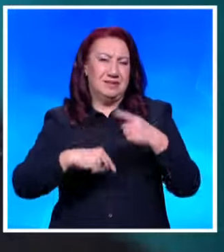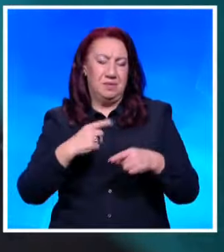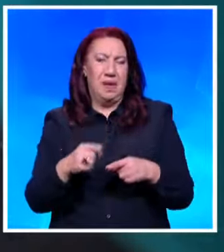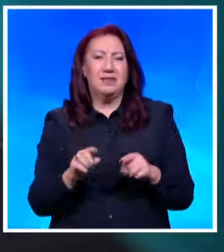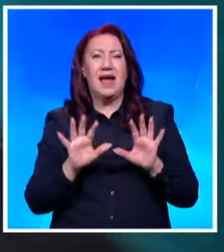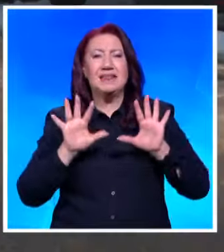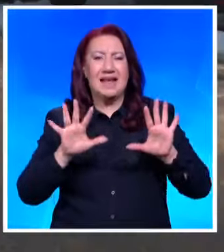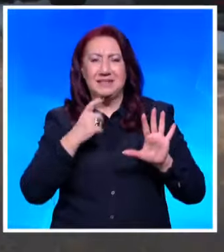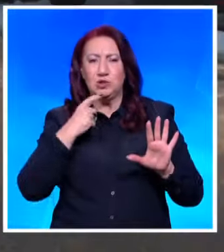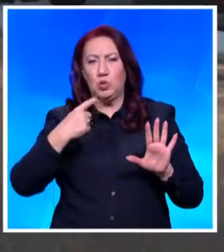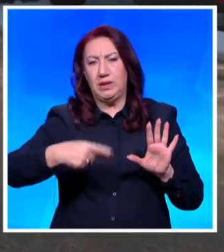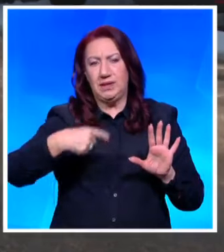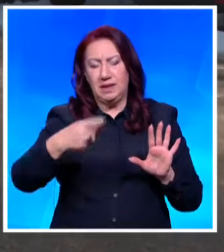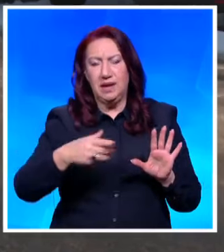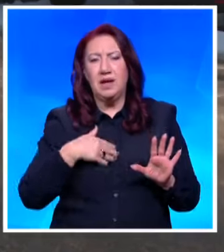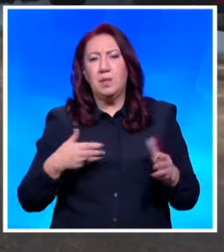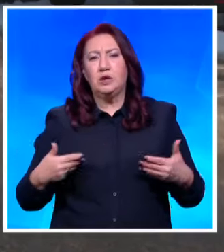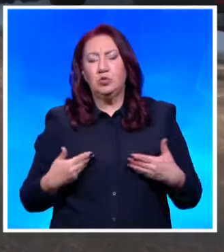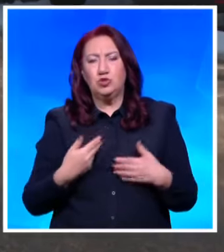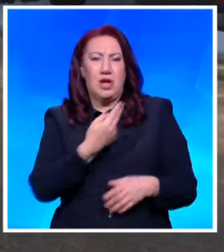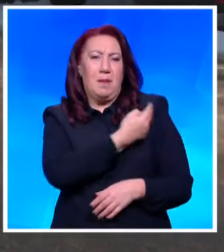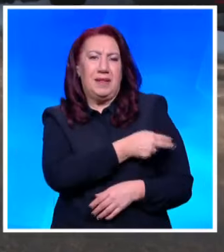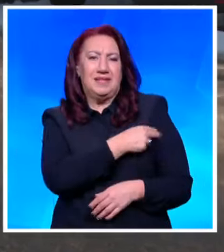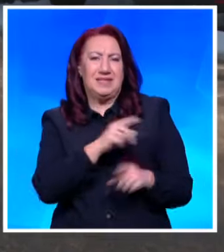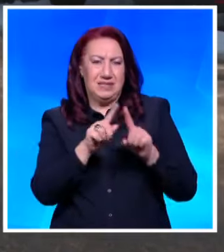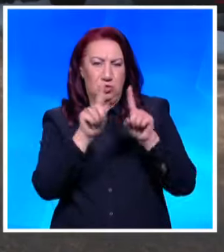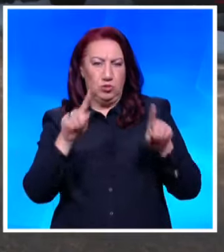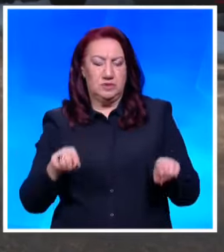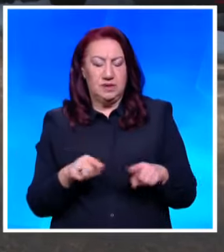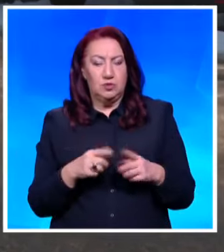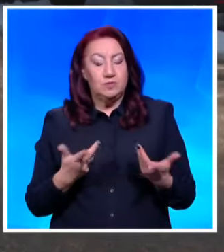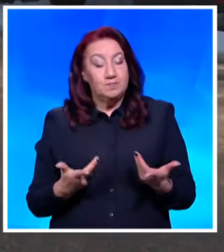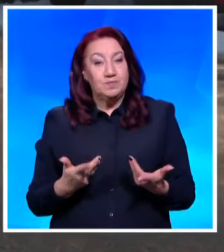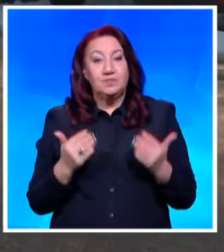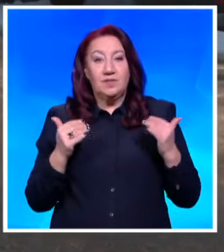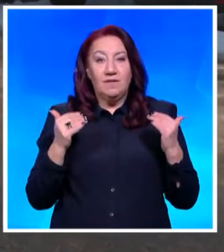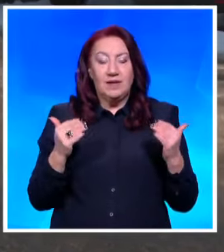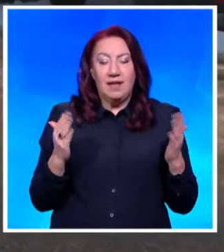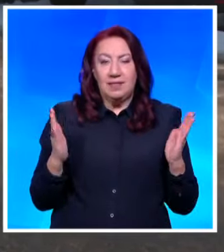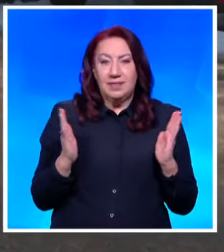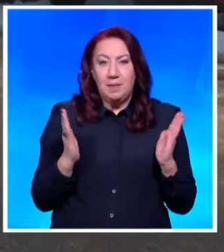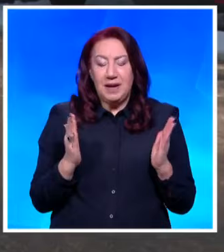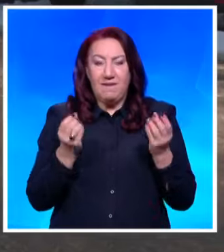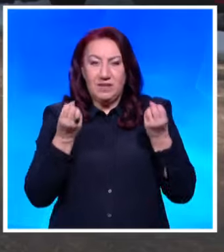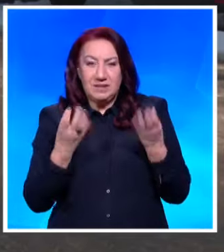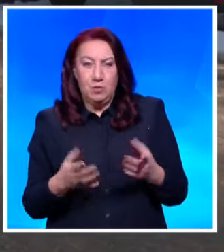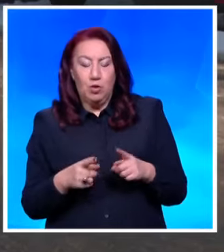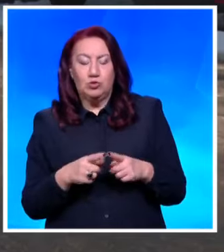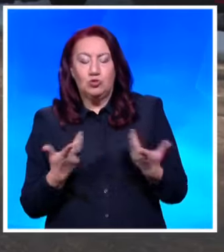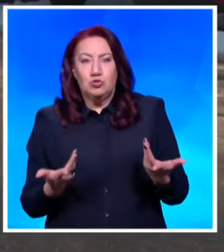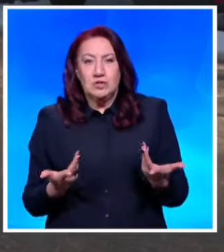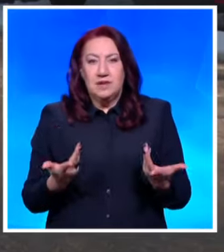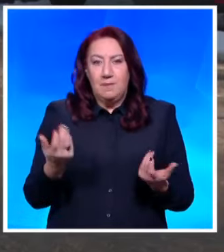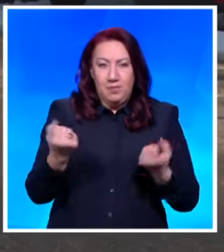медицинско свидетелство. Намалена способност за управление на превозно средство може да възникне и ден, два или